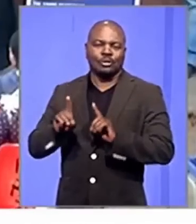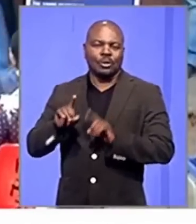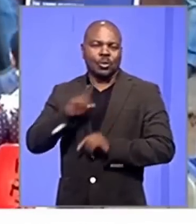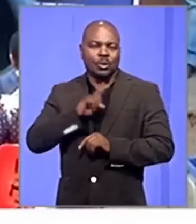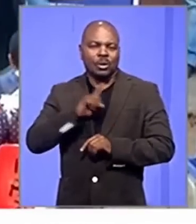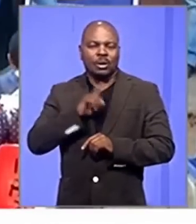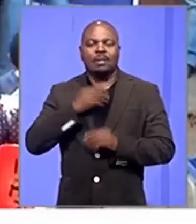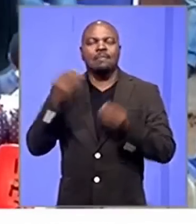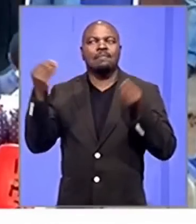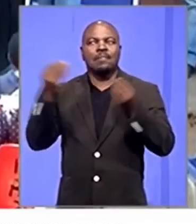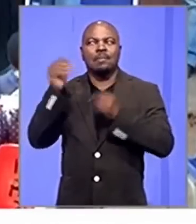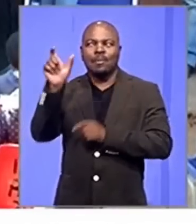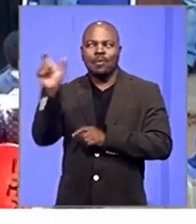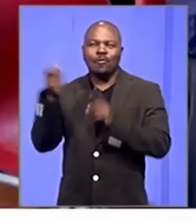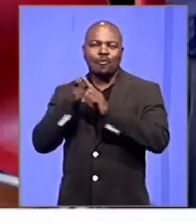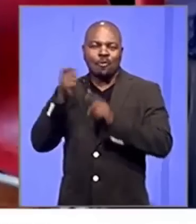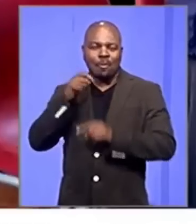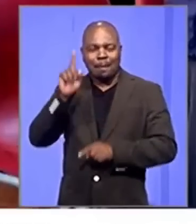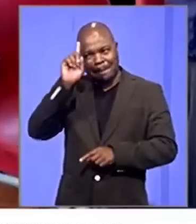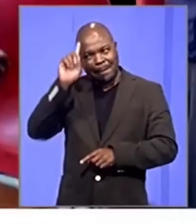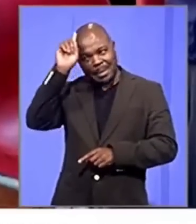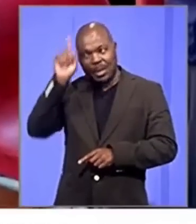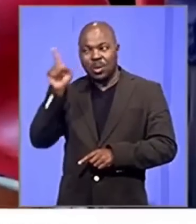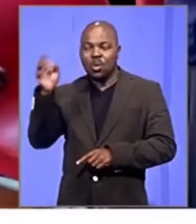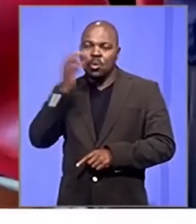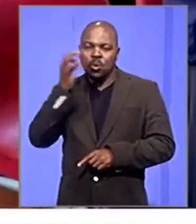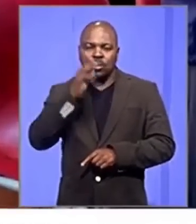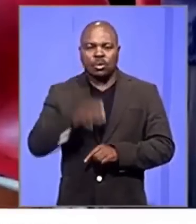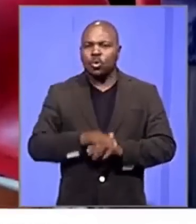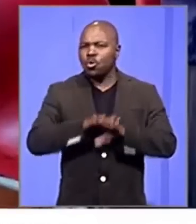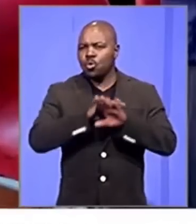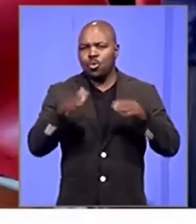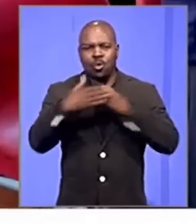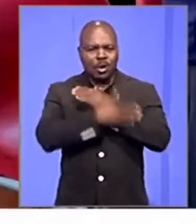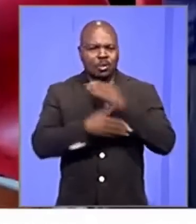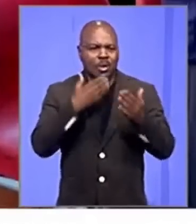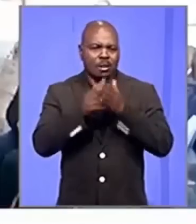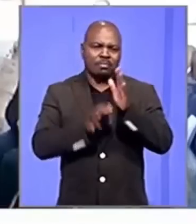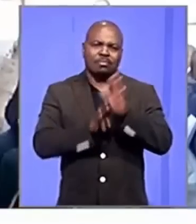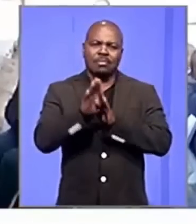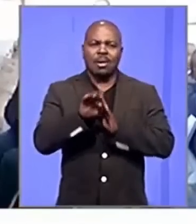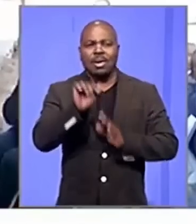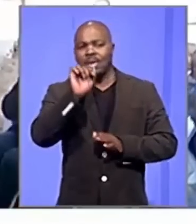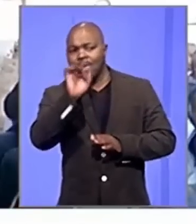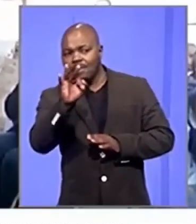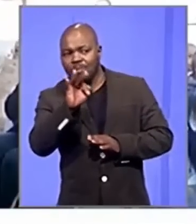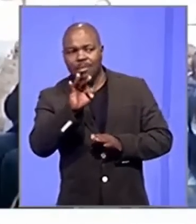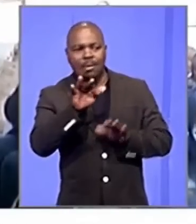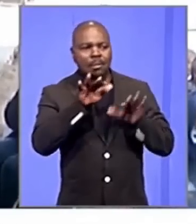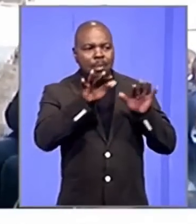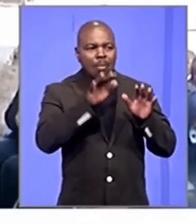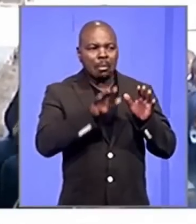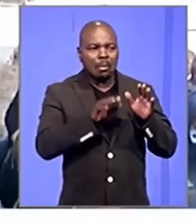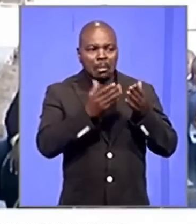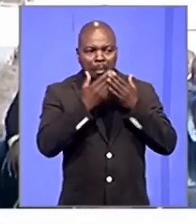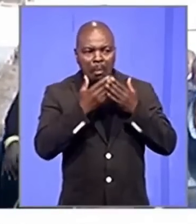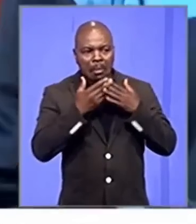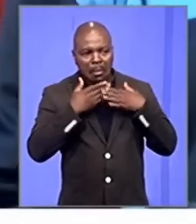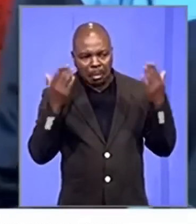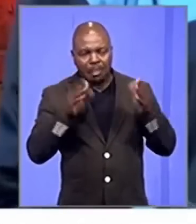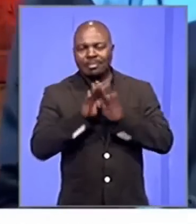a itsegeng a ga Nelson Mandela a reng ga gona naga epe e ka tlhabologang fa baagi ba yone ba sa rutega. Letsatsi